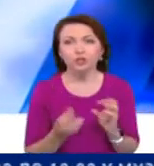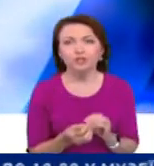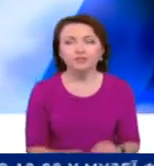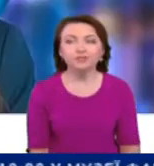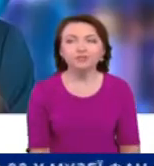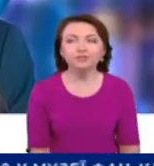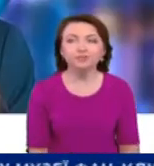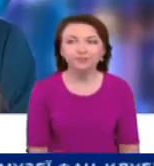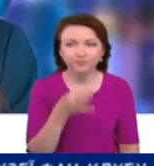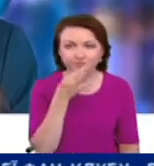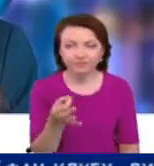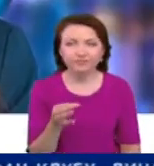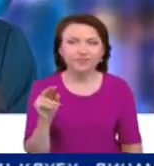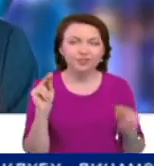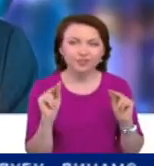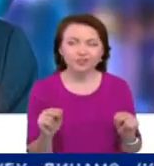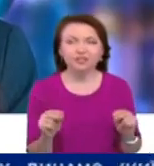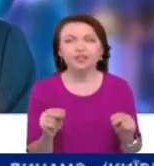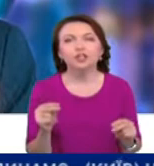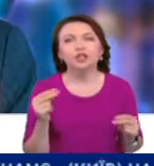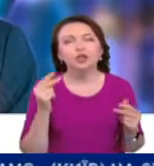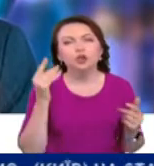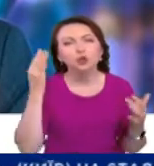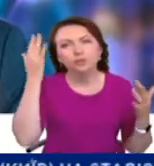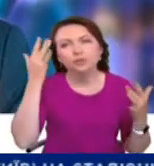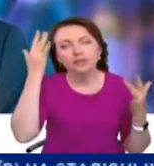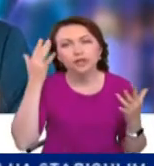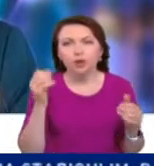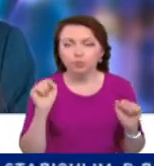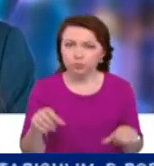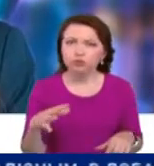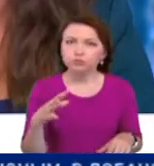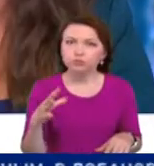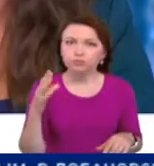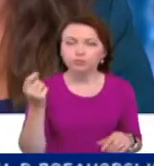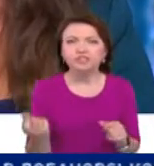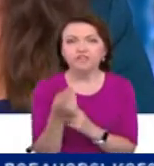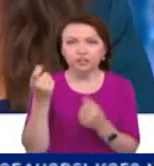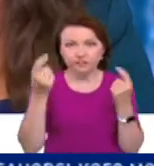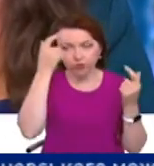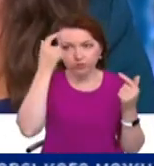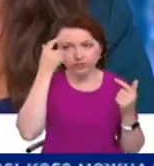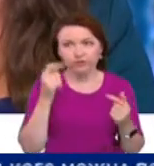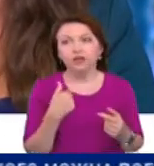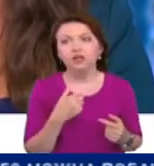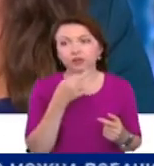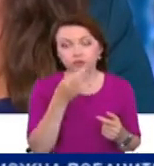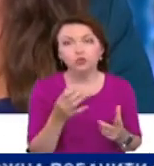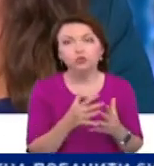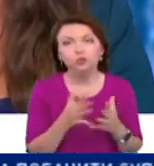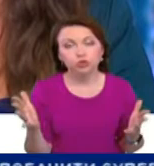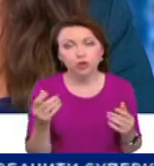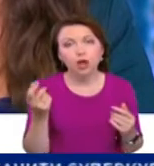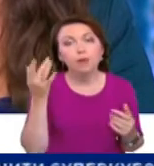скажи чесно, думки, от коли ти вже на трампліні, взагалі можуть бути в голові з'являтися якісь чи ні? Я вам скажу більше, мислі